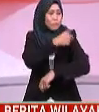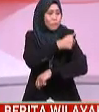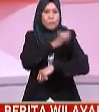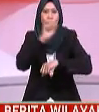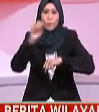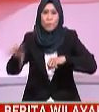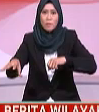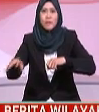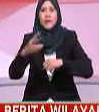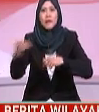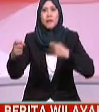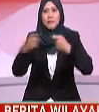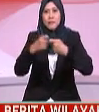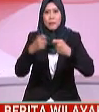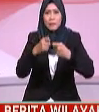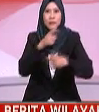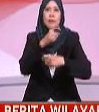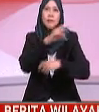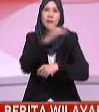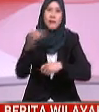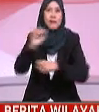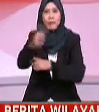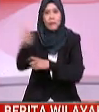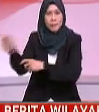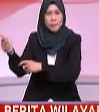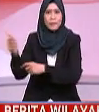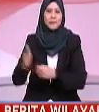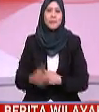guna tenaga elektrik dan lain-lain.